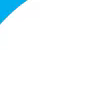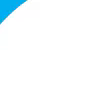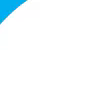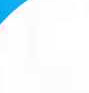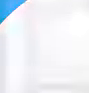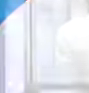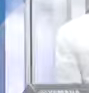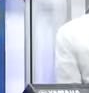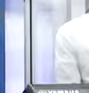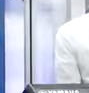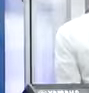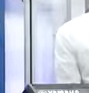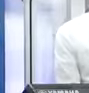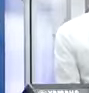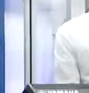Jumapili ya leo